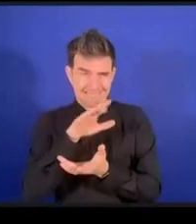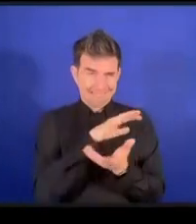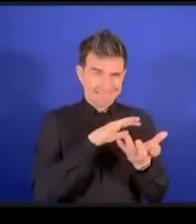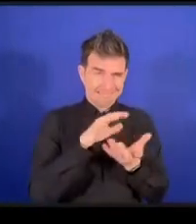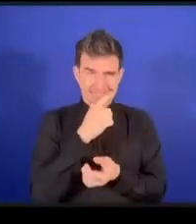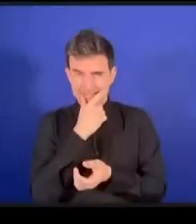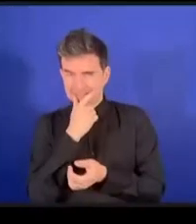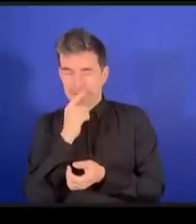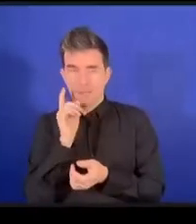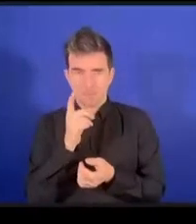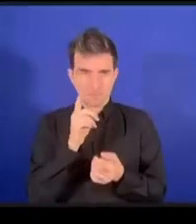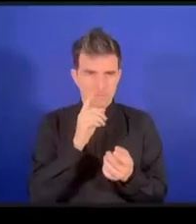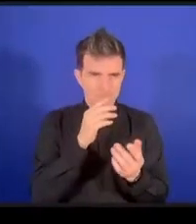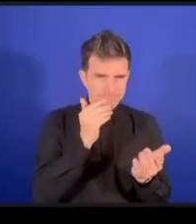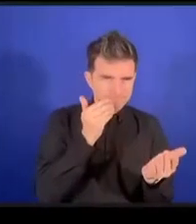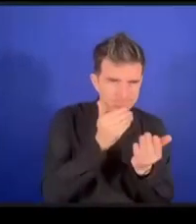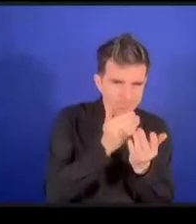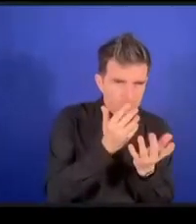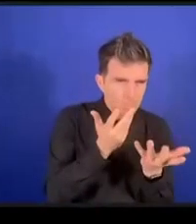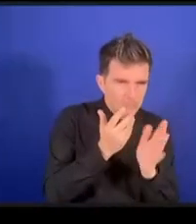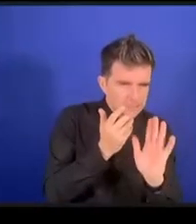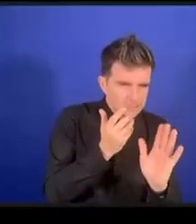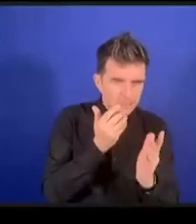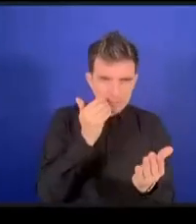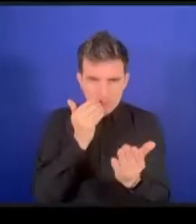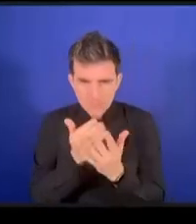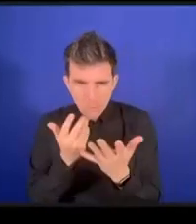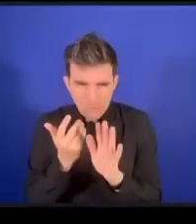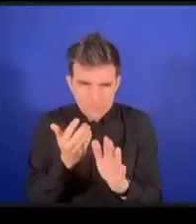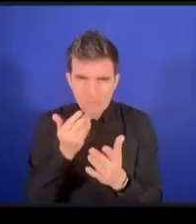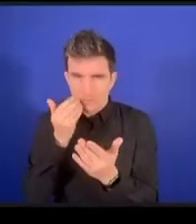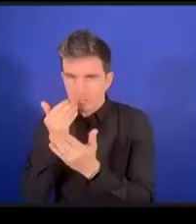мыж отойти